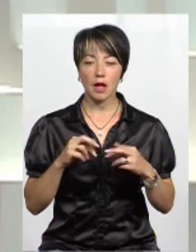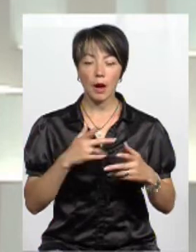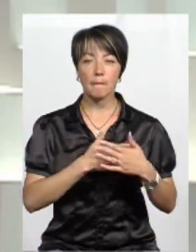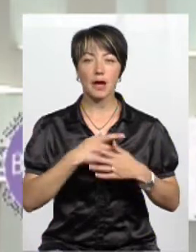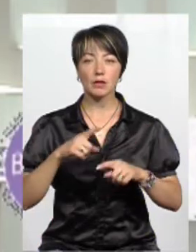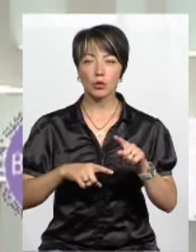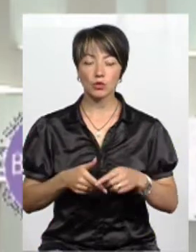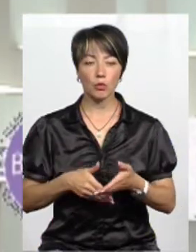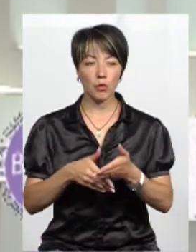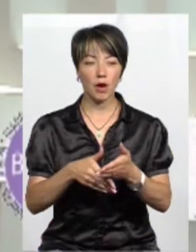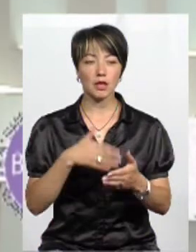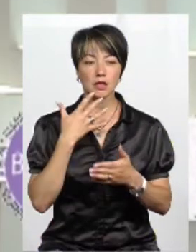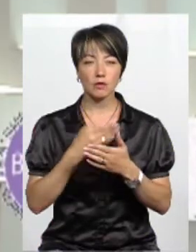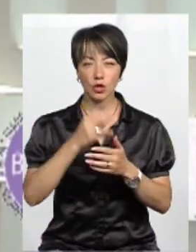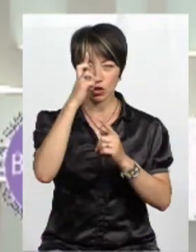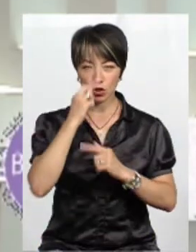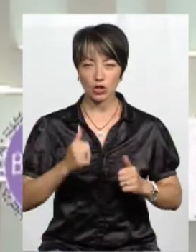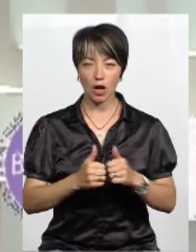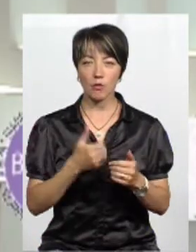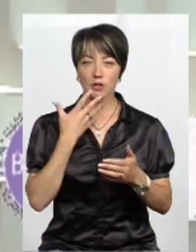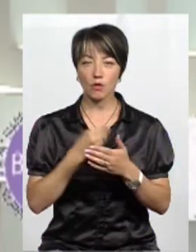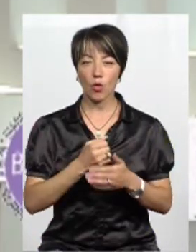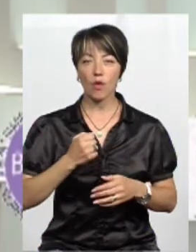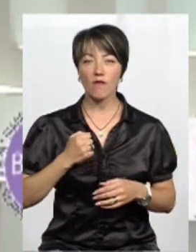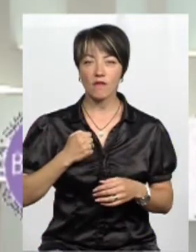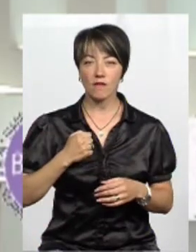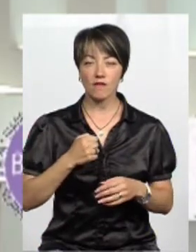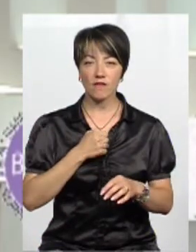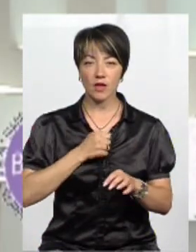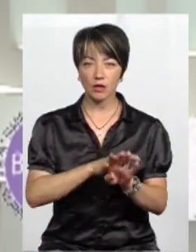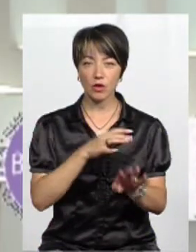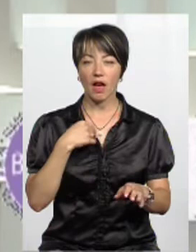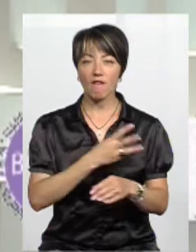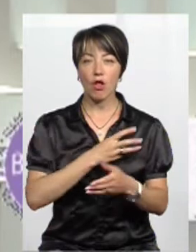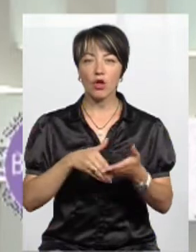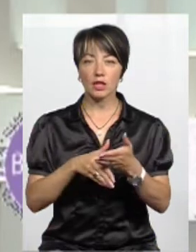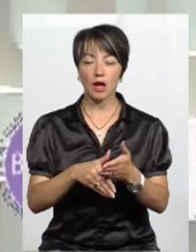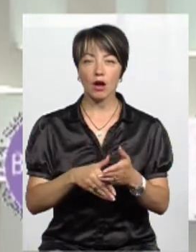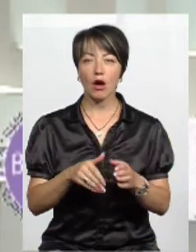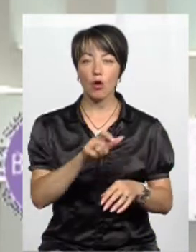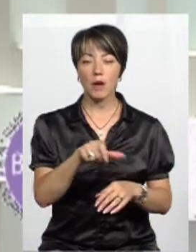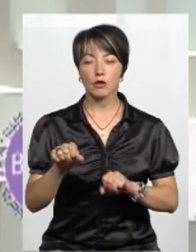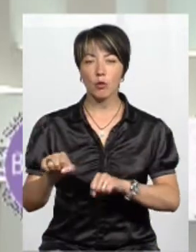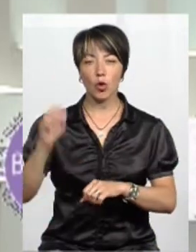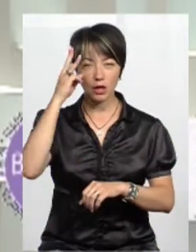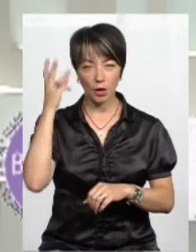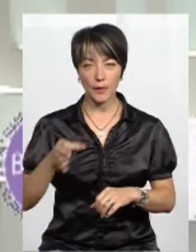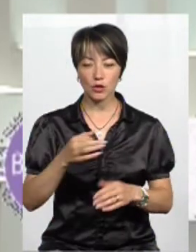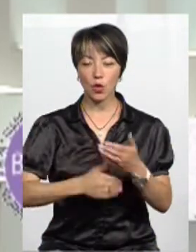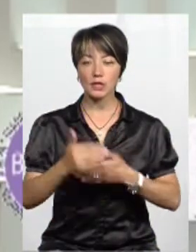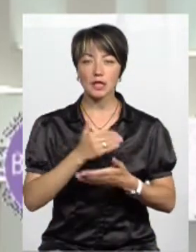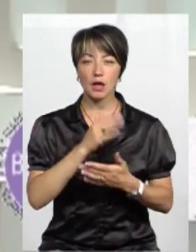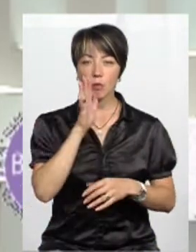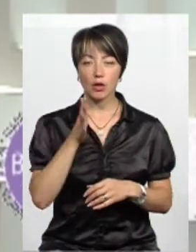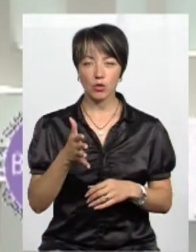патріота допомагати своїй державі, своєму війську. Тому я волонтер громадянської оборони Хмельниччини. І останніх 5